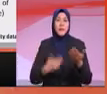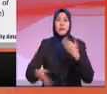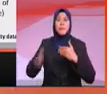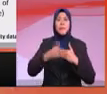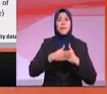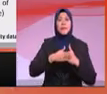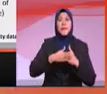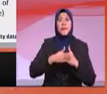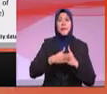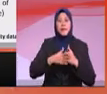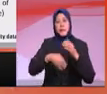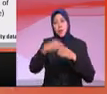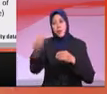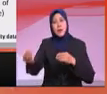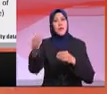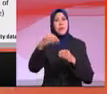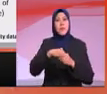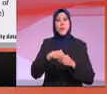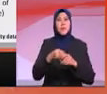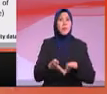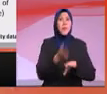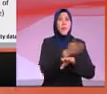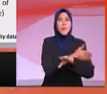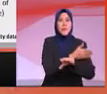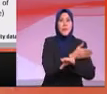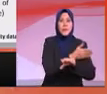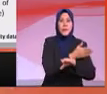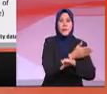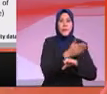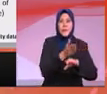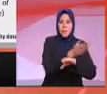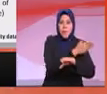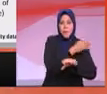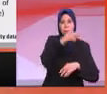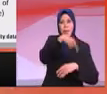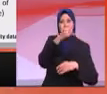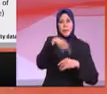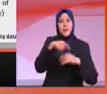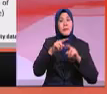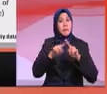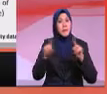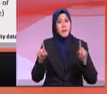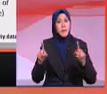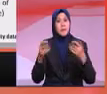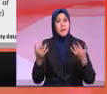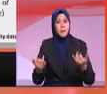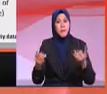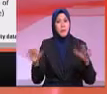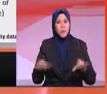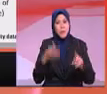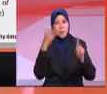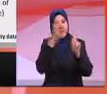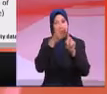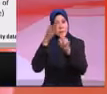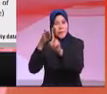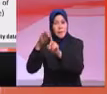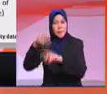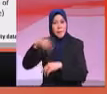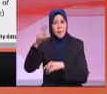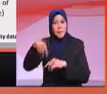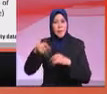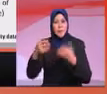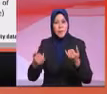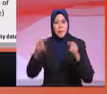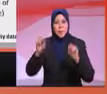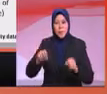kembali pada pergerakan macam sebelum MCO iaitu pre-MCO. Tapi sekarang ni kita laksanakan targeted CMCO, kita harap